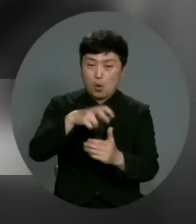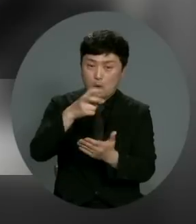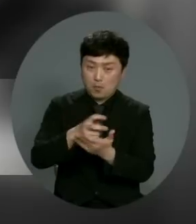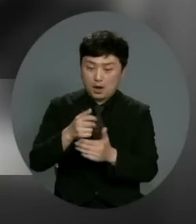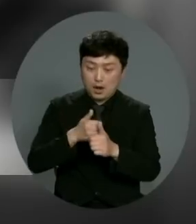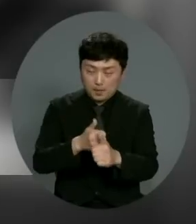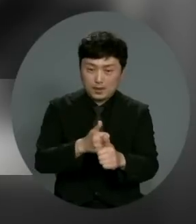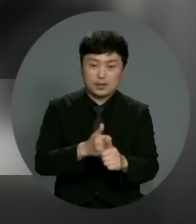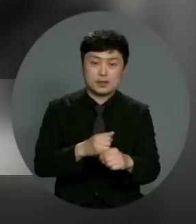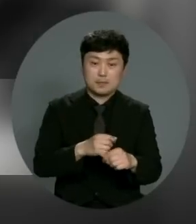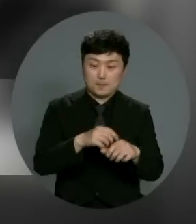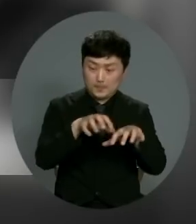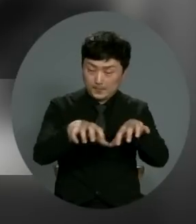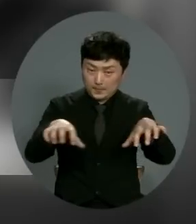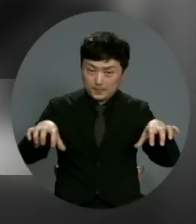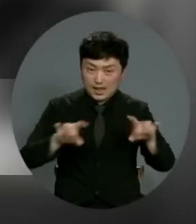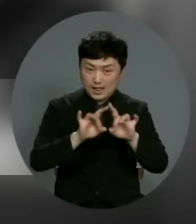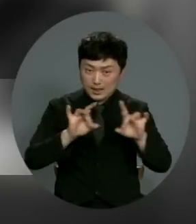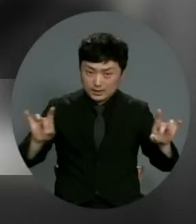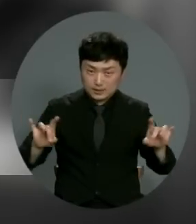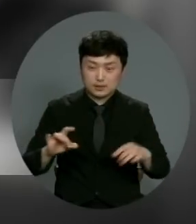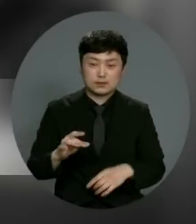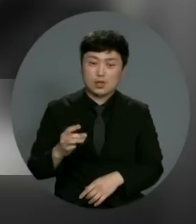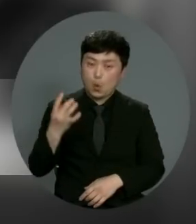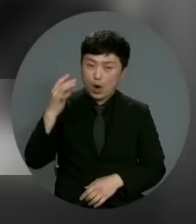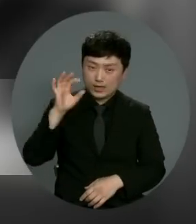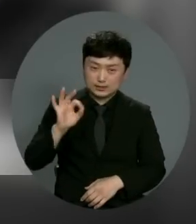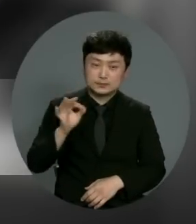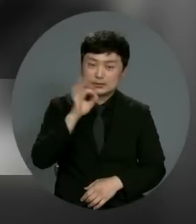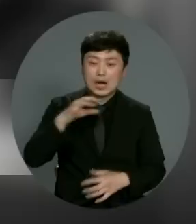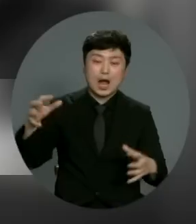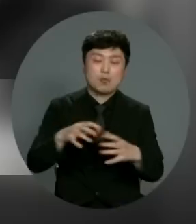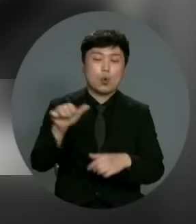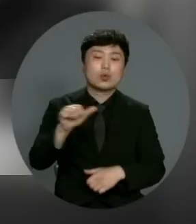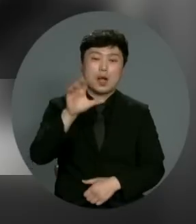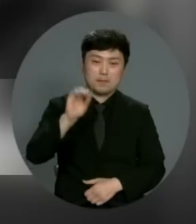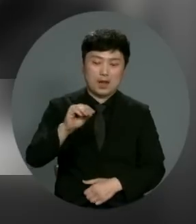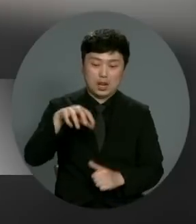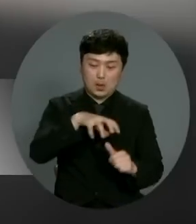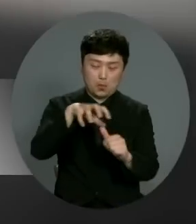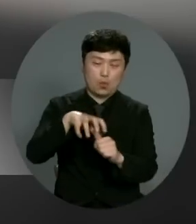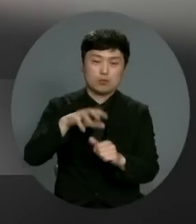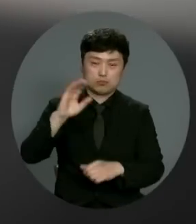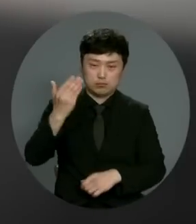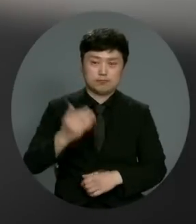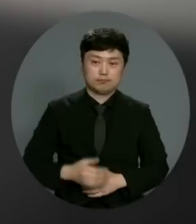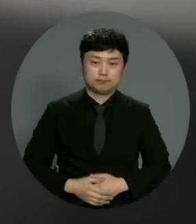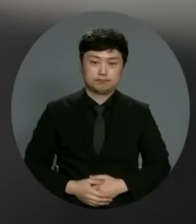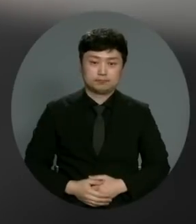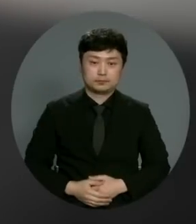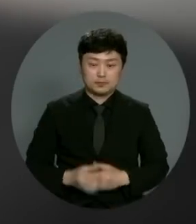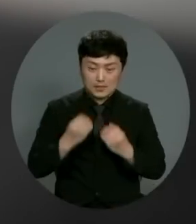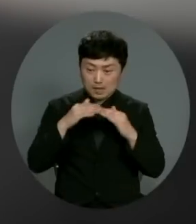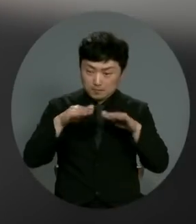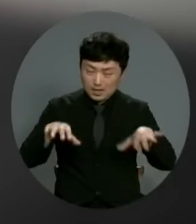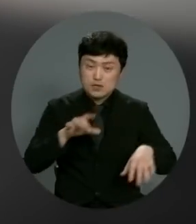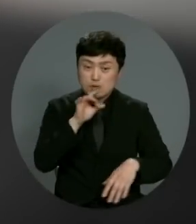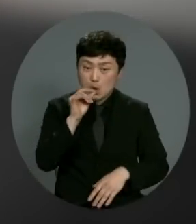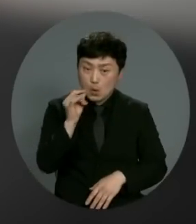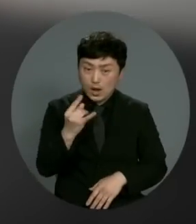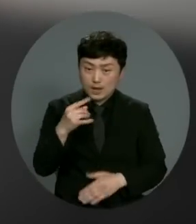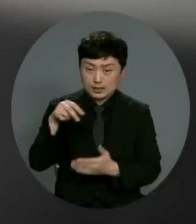따라 각 금고별로 원금과 이자를 합해 5천만 원까지 보호를 받습니다. 새마을 금고 중앙회